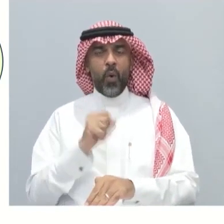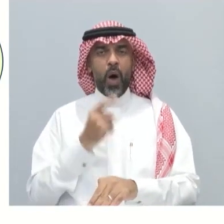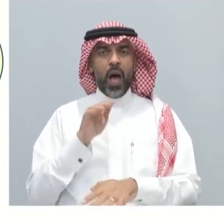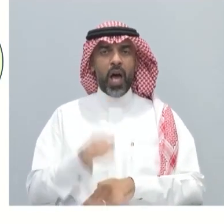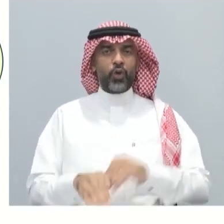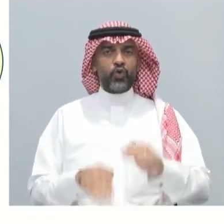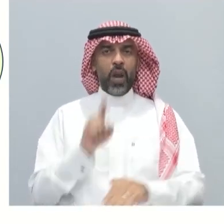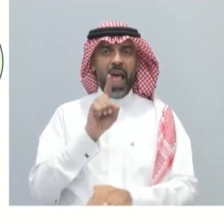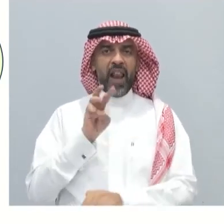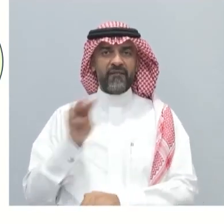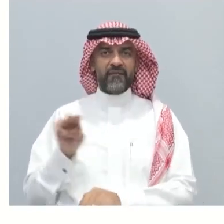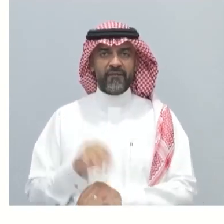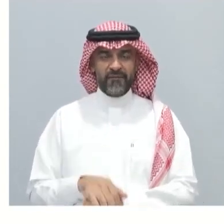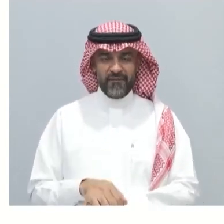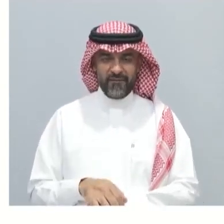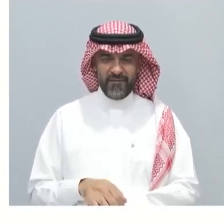ماذا